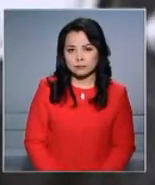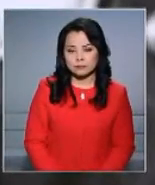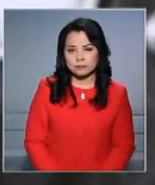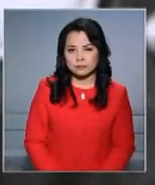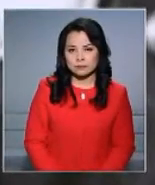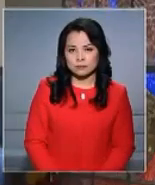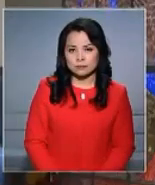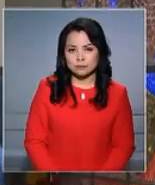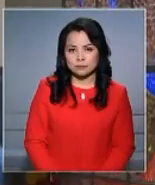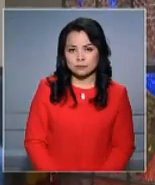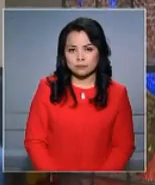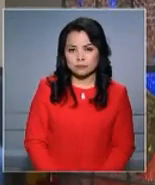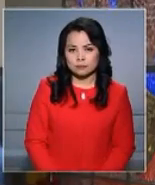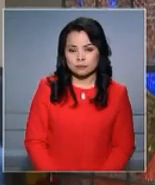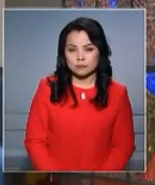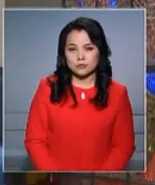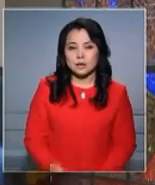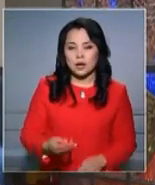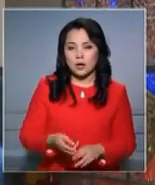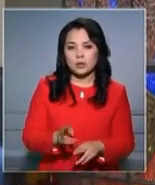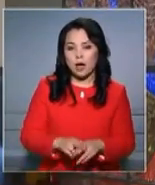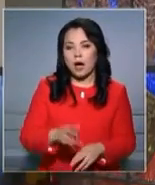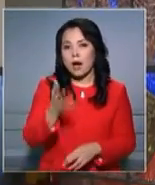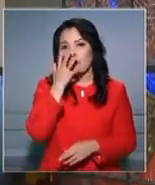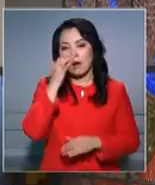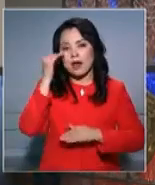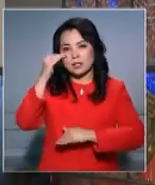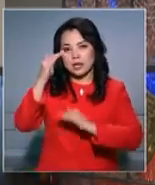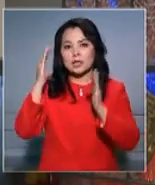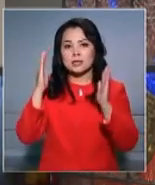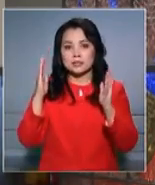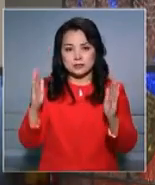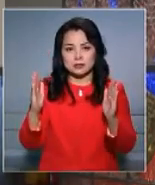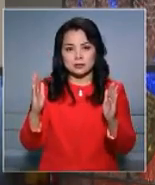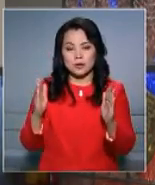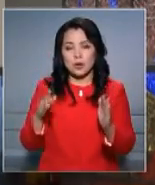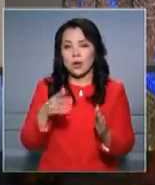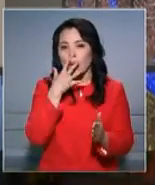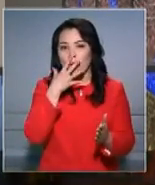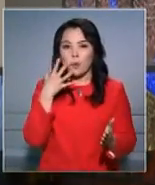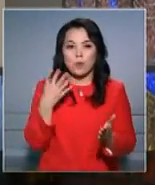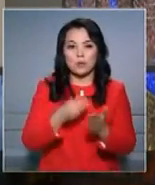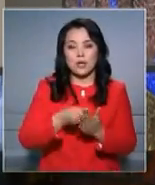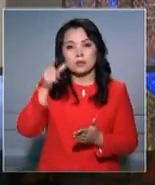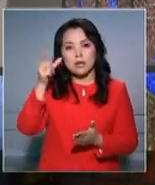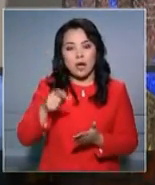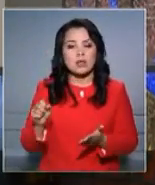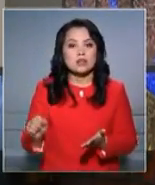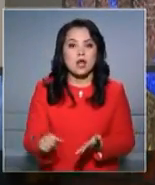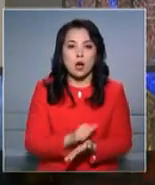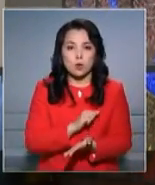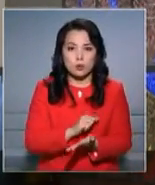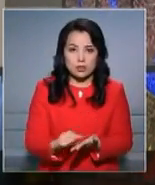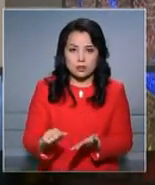Біз бюстінің содан кейін портретін, содан кейін ол кісінің өзінің